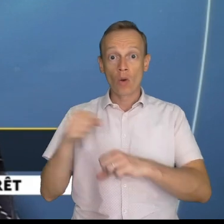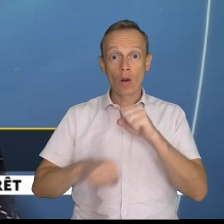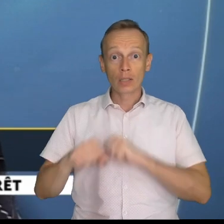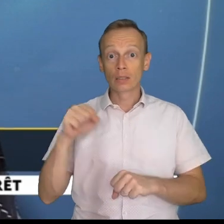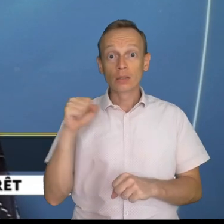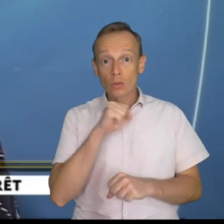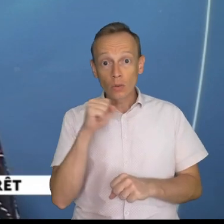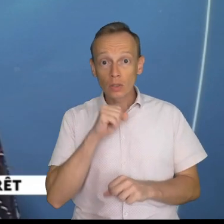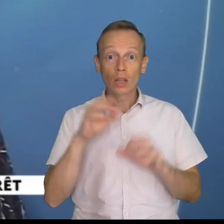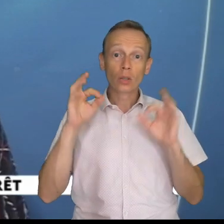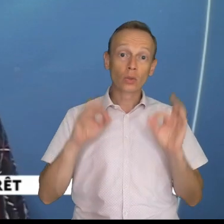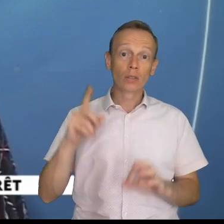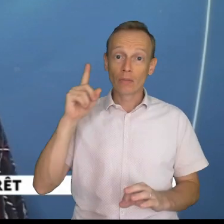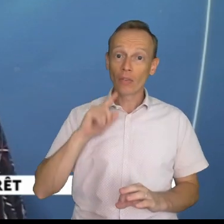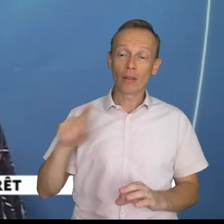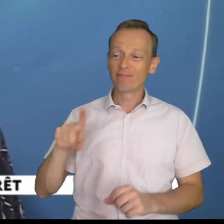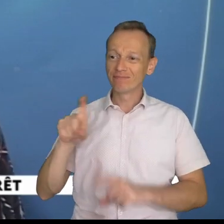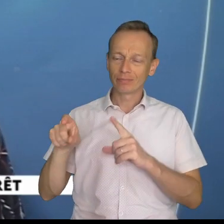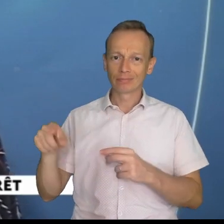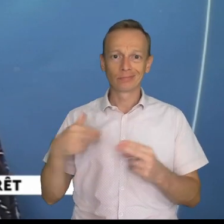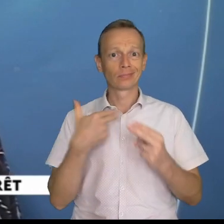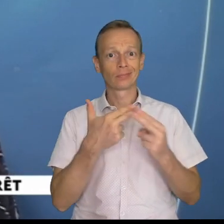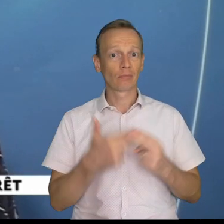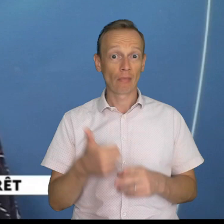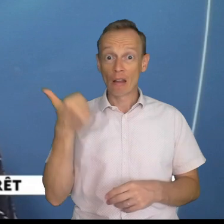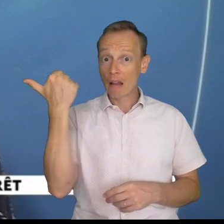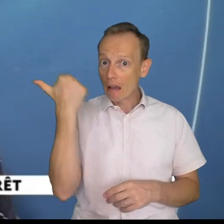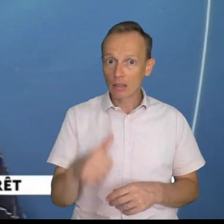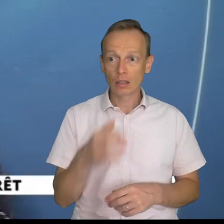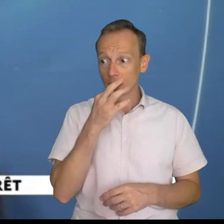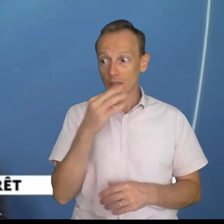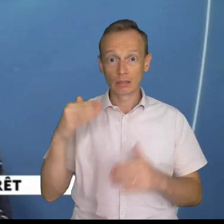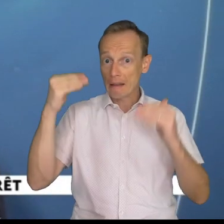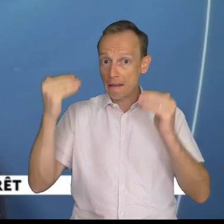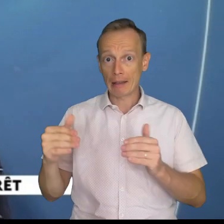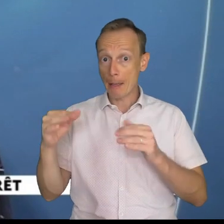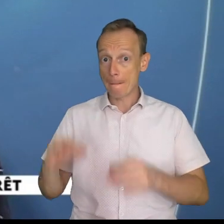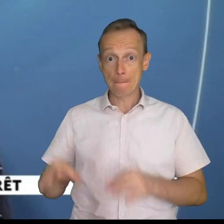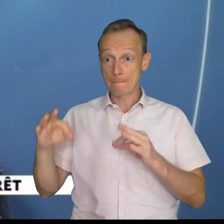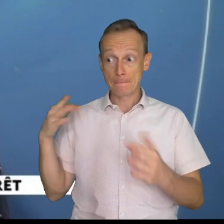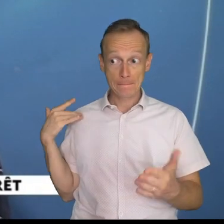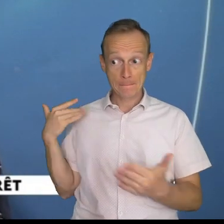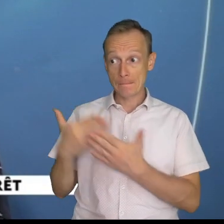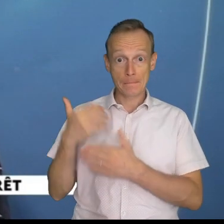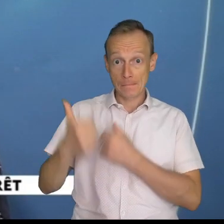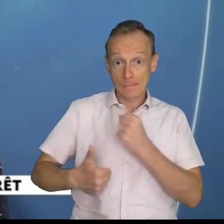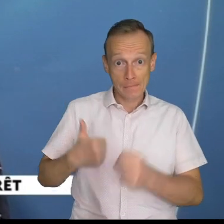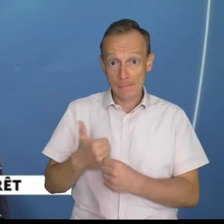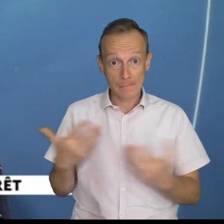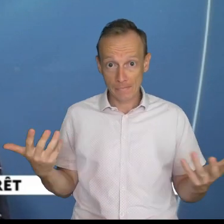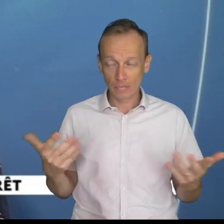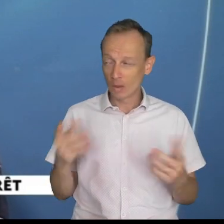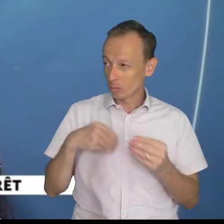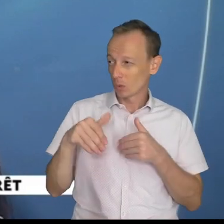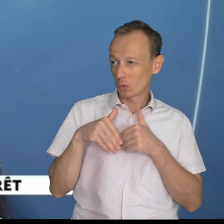gros organisateur de concerts, et comme elle le souligne, c'est le seul secteur qui a été totalement à l'arrêt depuis le début de l